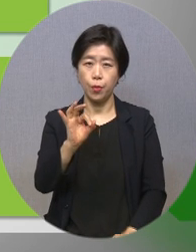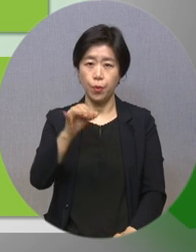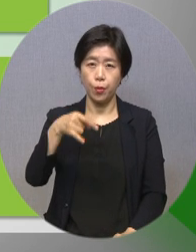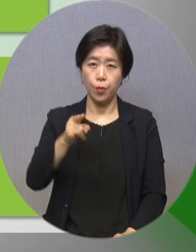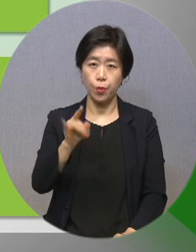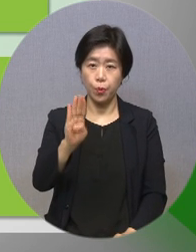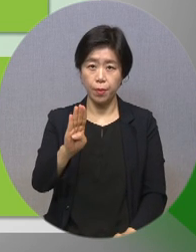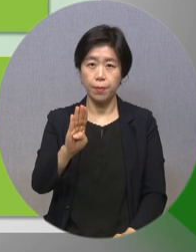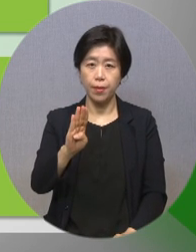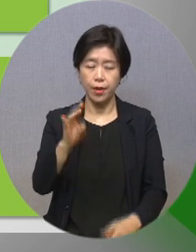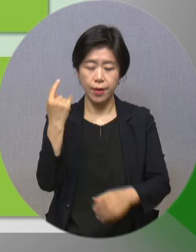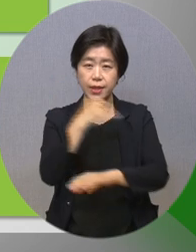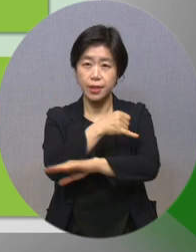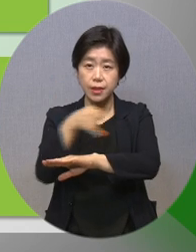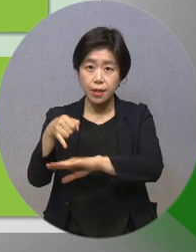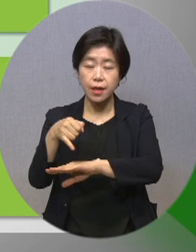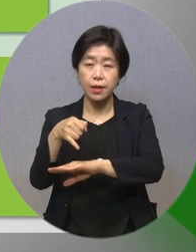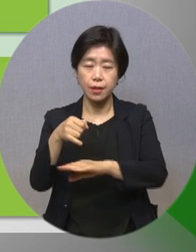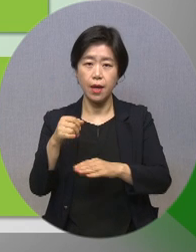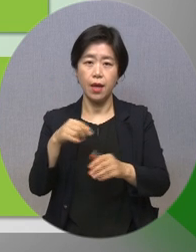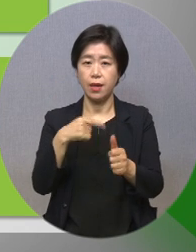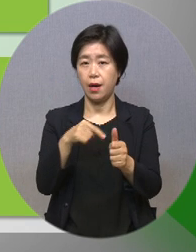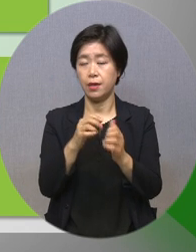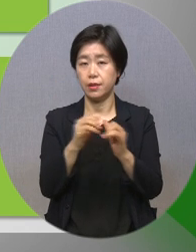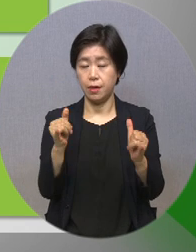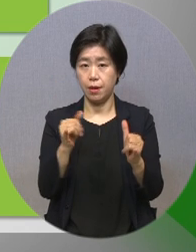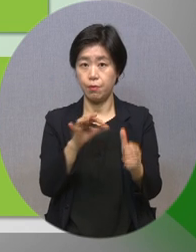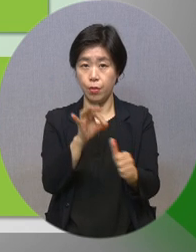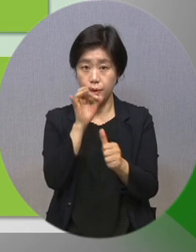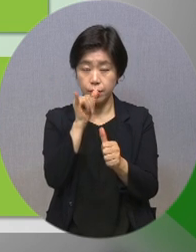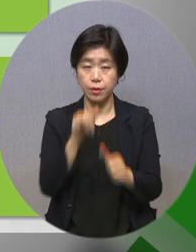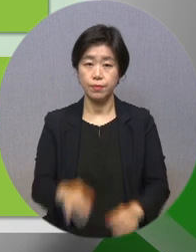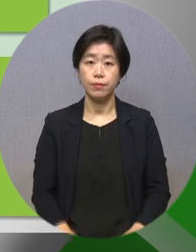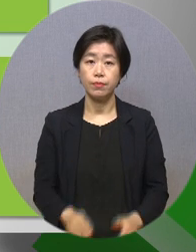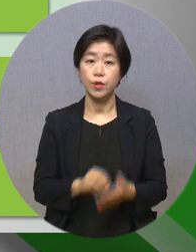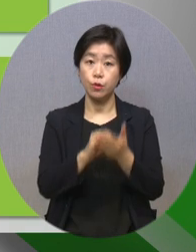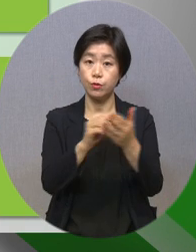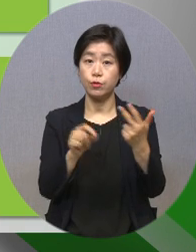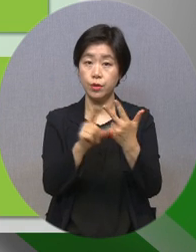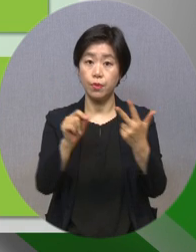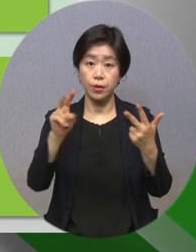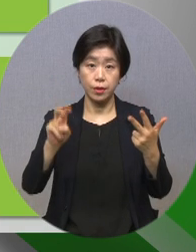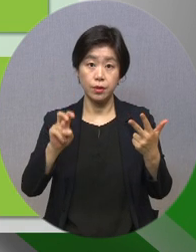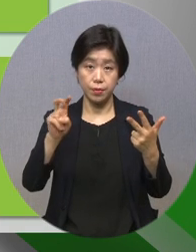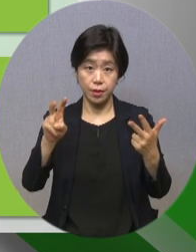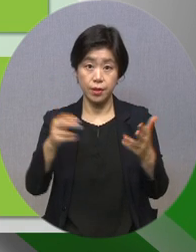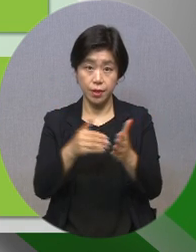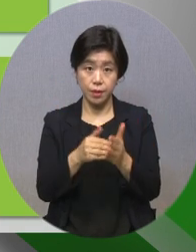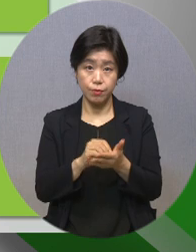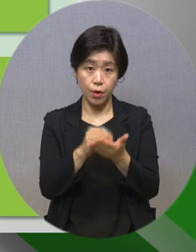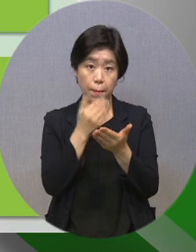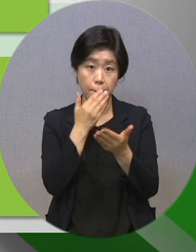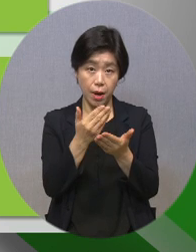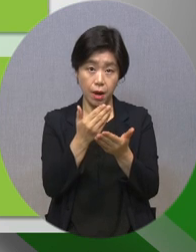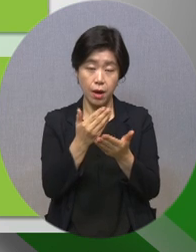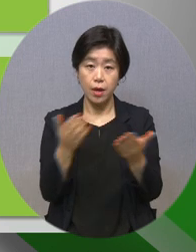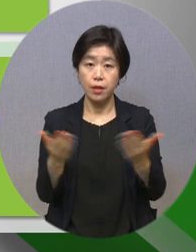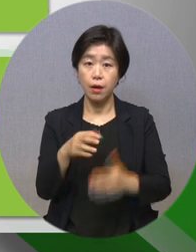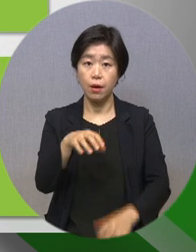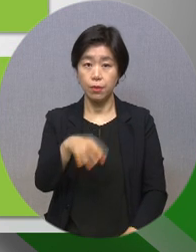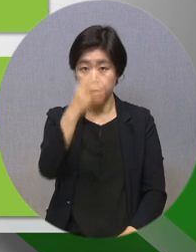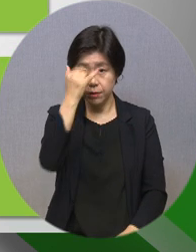7월 22일까지며 근무지는 충청남도 아산시입니다. 경력과 학력은 무관하며 상용직을